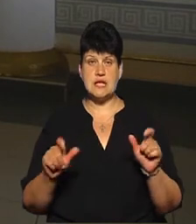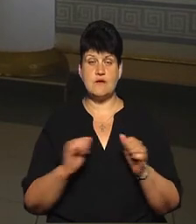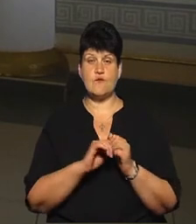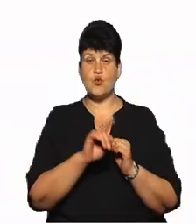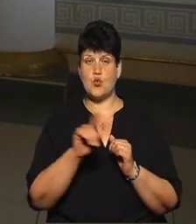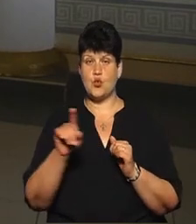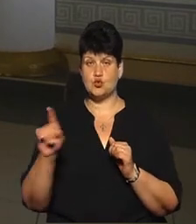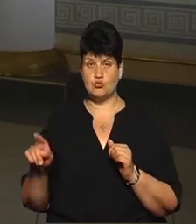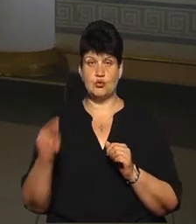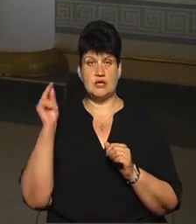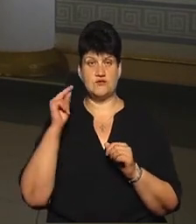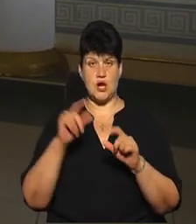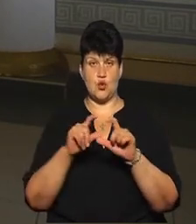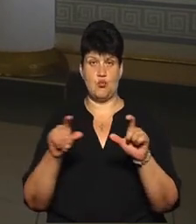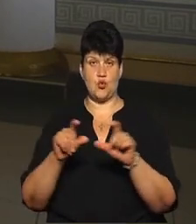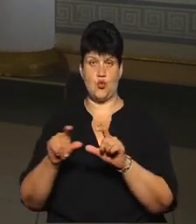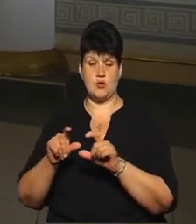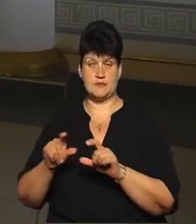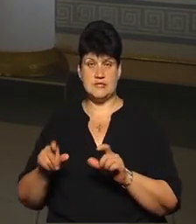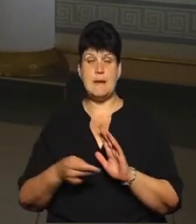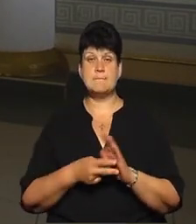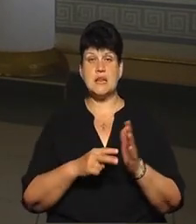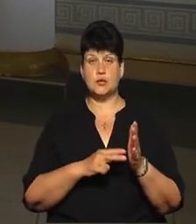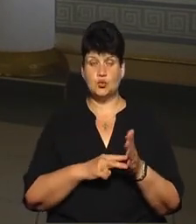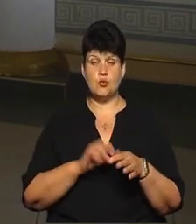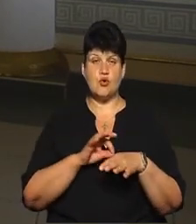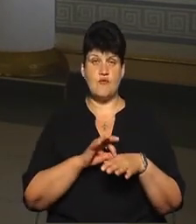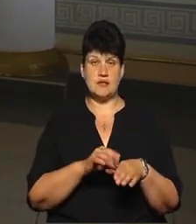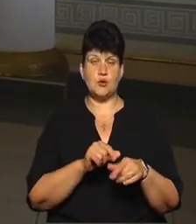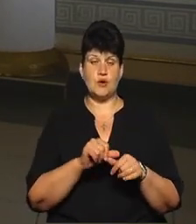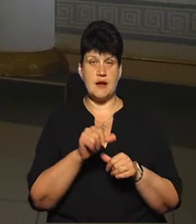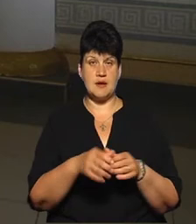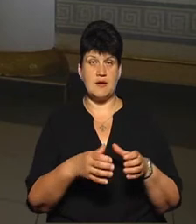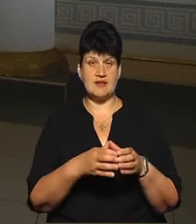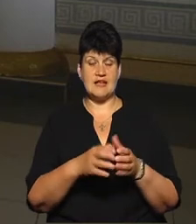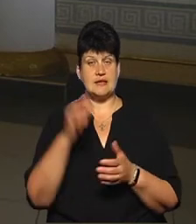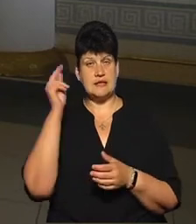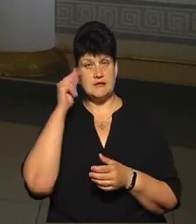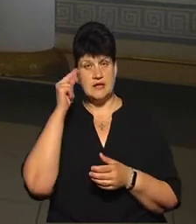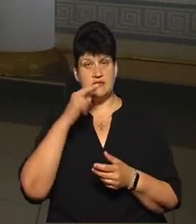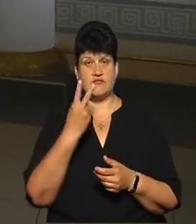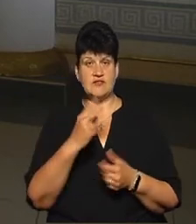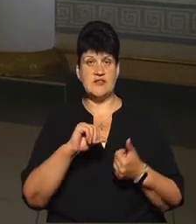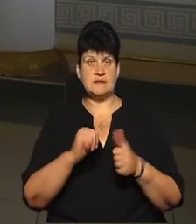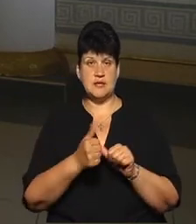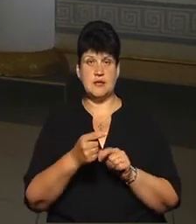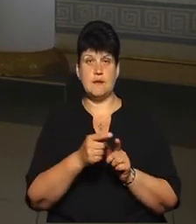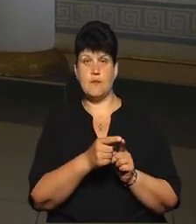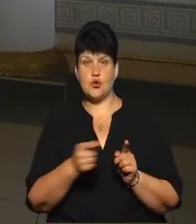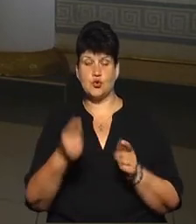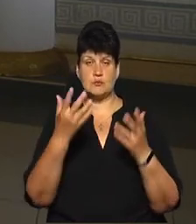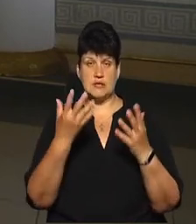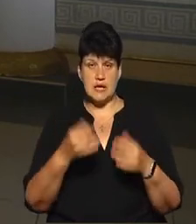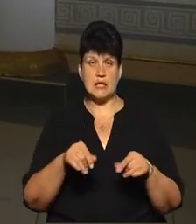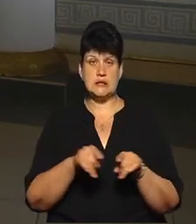навчальному корпусі. Плануємо провести на деяких кафедрах заняття у 2 зміни протягом 1 дня. Також